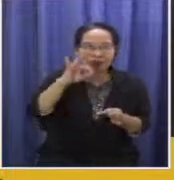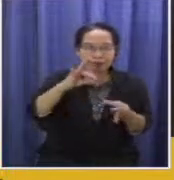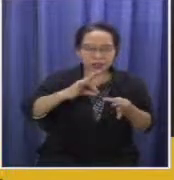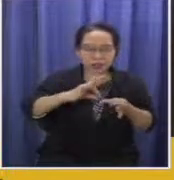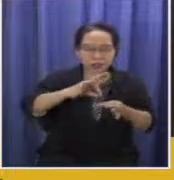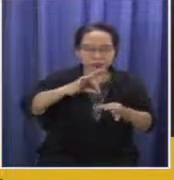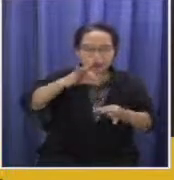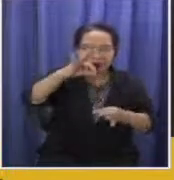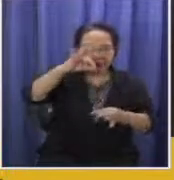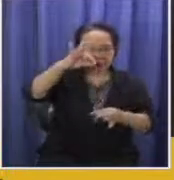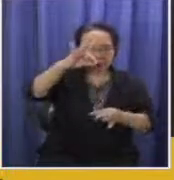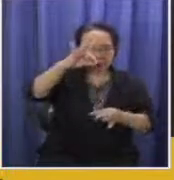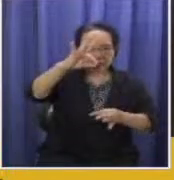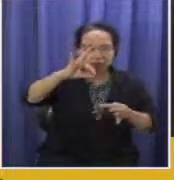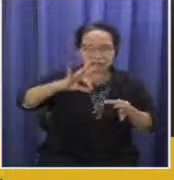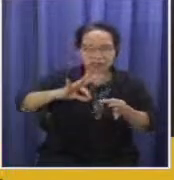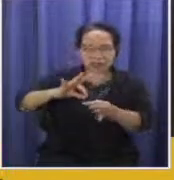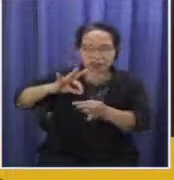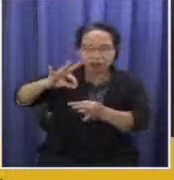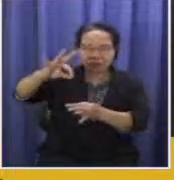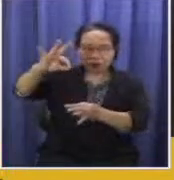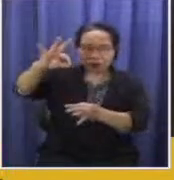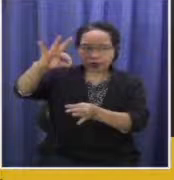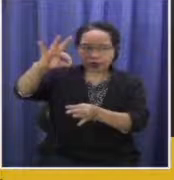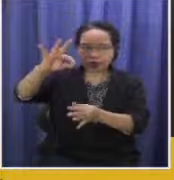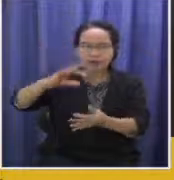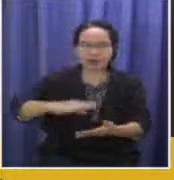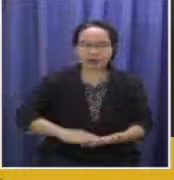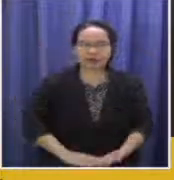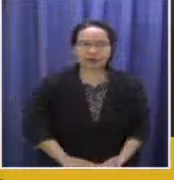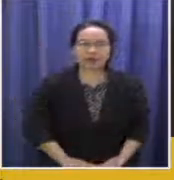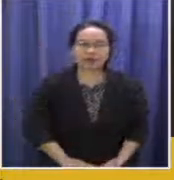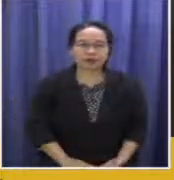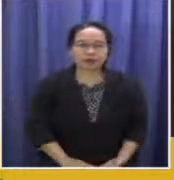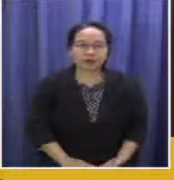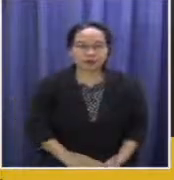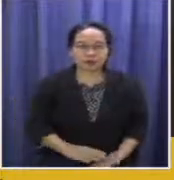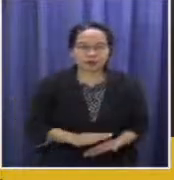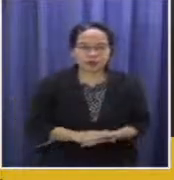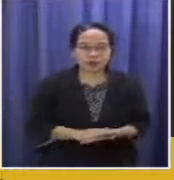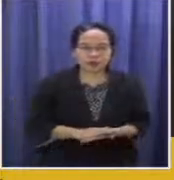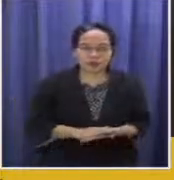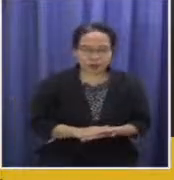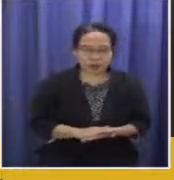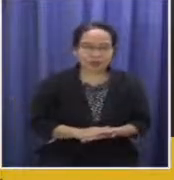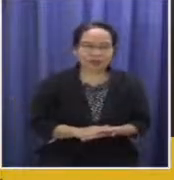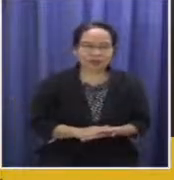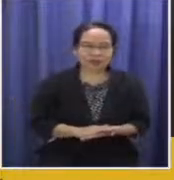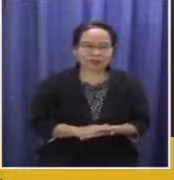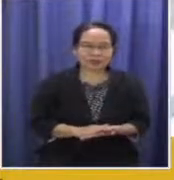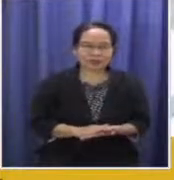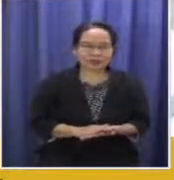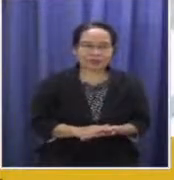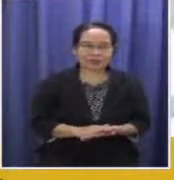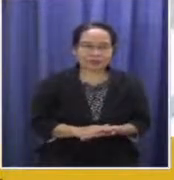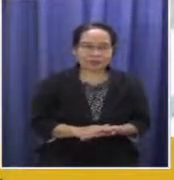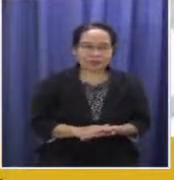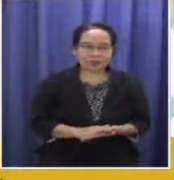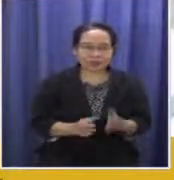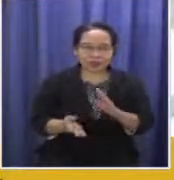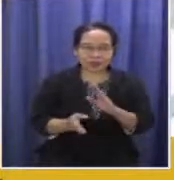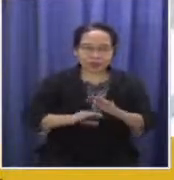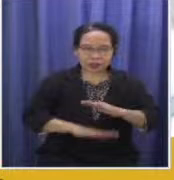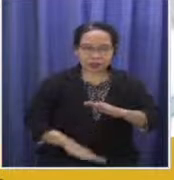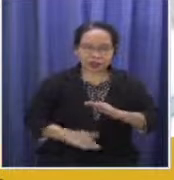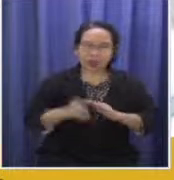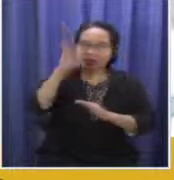भएको, त्यसैले जन्माउनु हुने पिता आत्मा हुनुहुन्छ भनेपछि उहाँद्वारा जन्मिएको पनि आत्मा हुनुहुन्छ। Who begot him